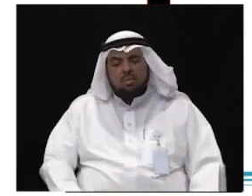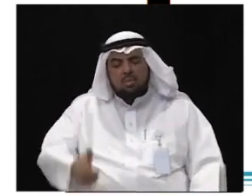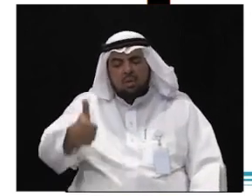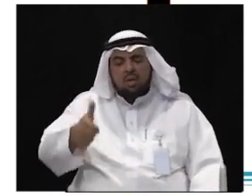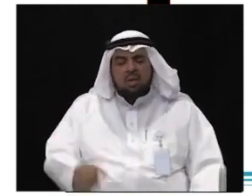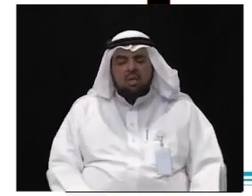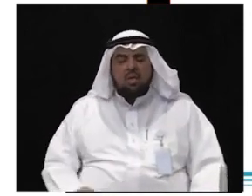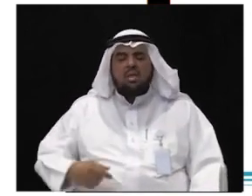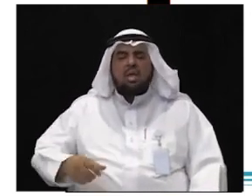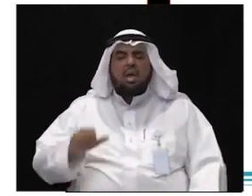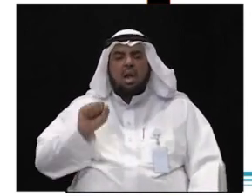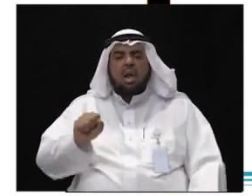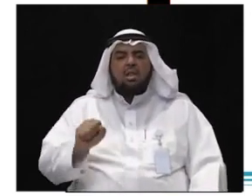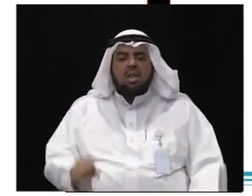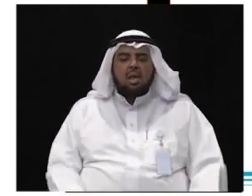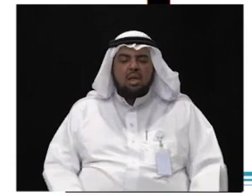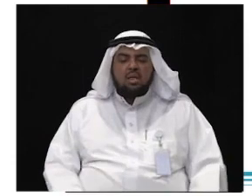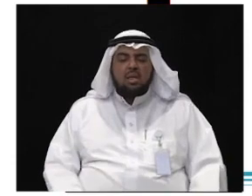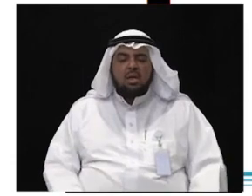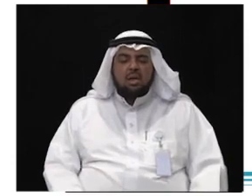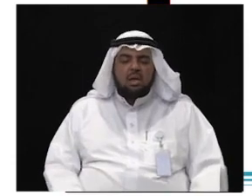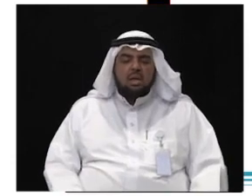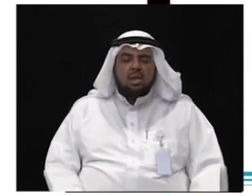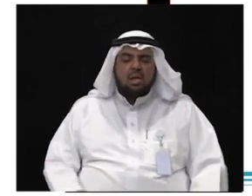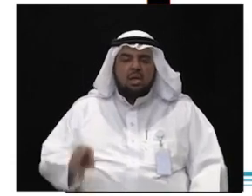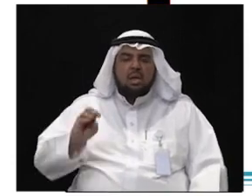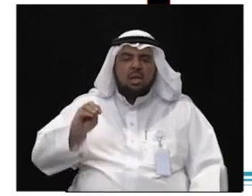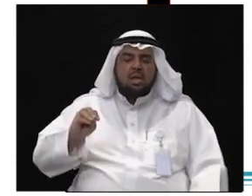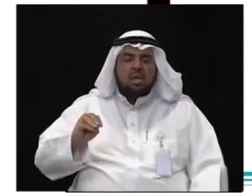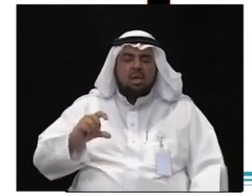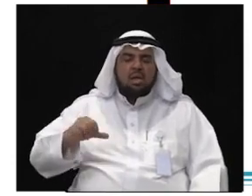أحسنتم، إنها أداة الهيدر بار.